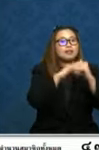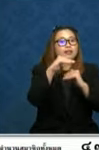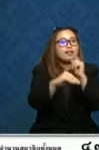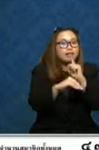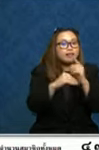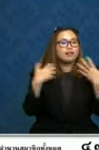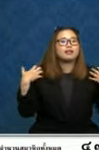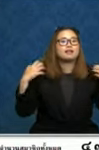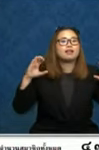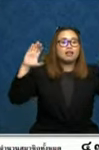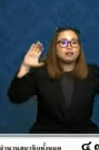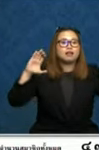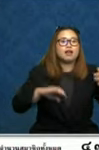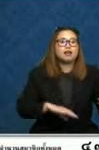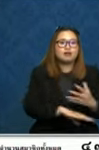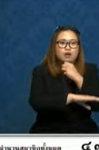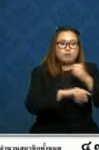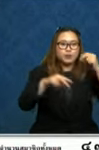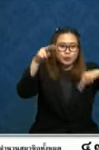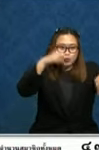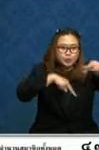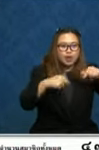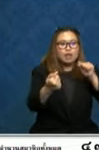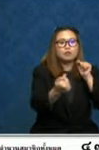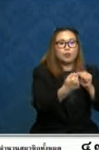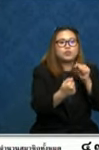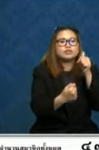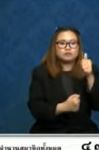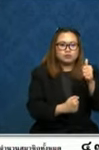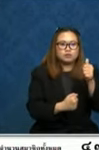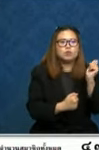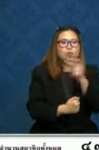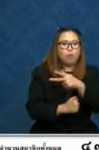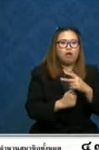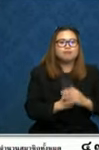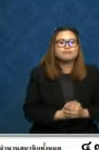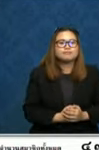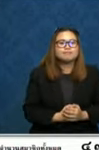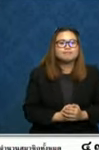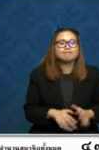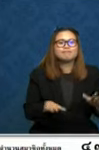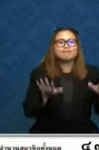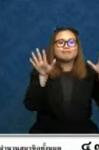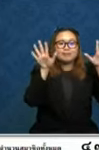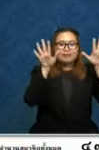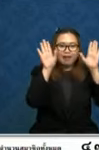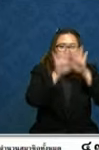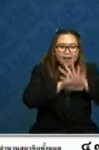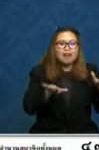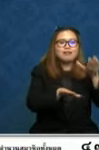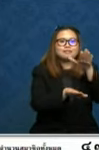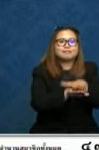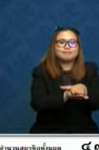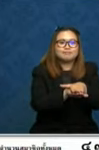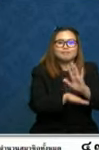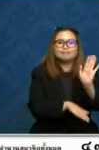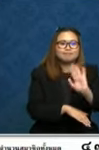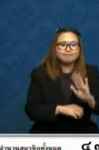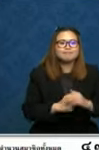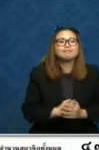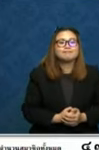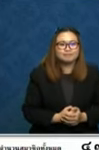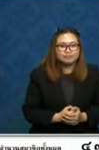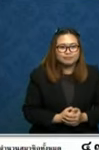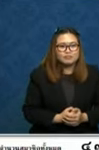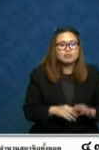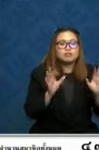การทางการเมืองเป็นผู้ดูแลและจะดูมีความเหมาะสมมากกว่าค่ะท่านประธานเพื่อไม่ให้ทับซ้อน ้อนในด้านงบประมาณค่ะและงบประมาณในส่วนนี้มี